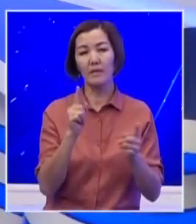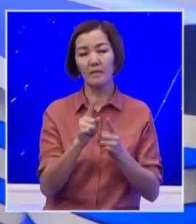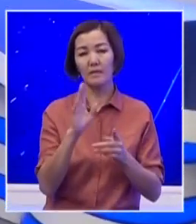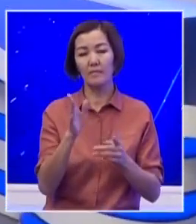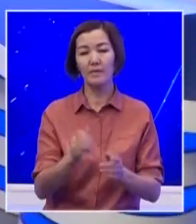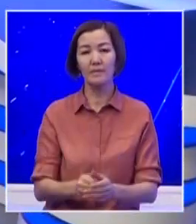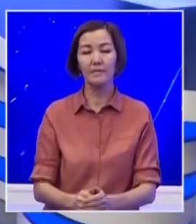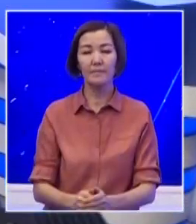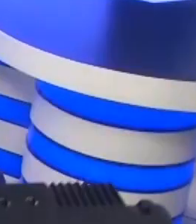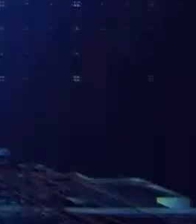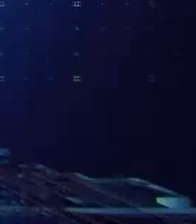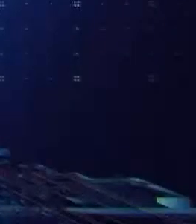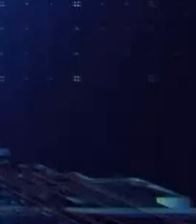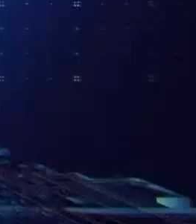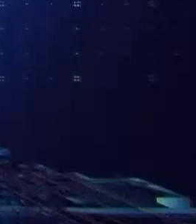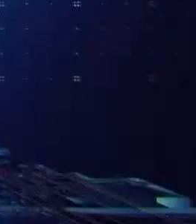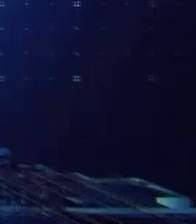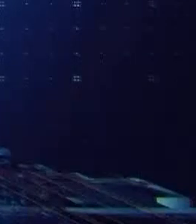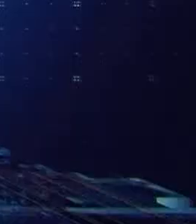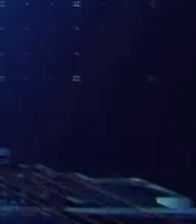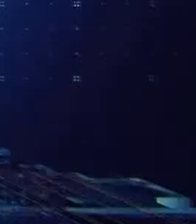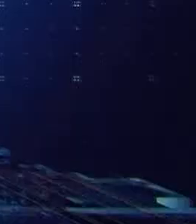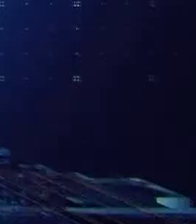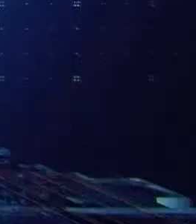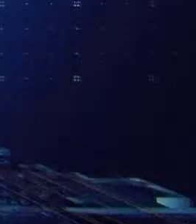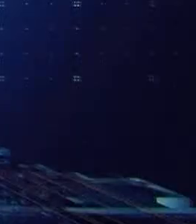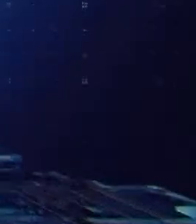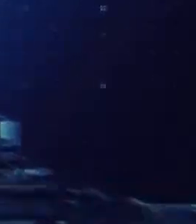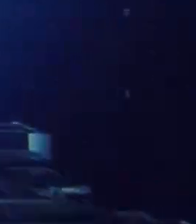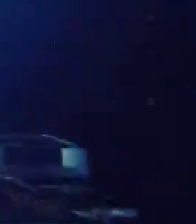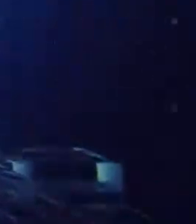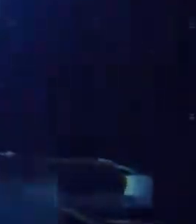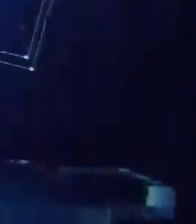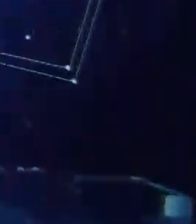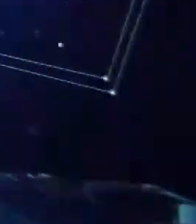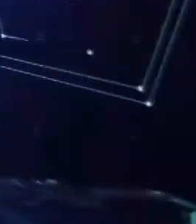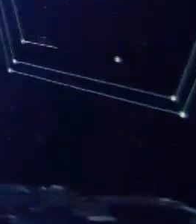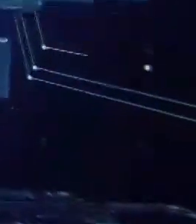қосулы болсын.